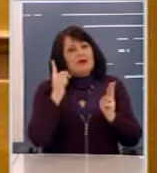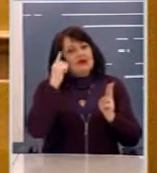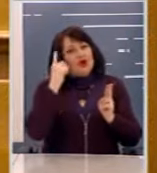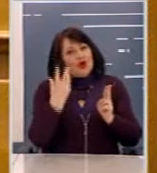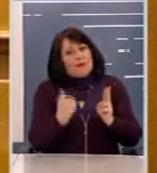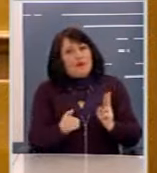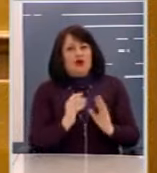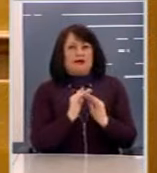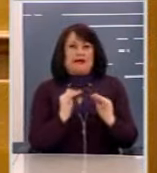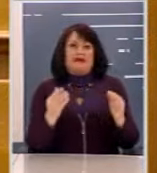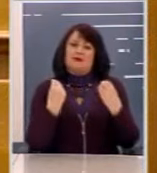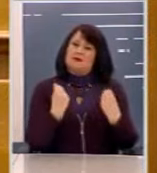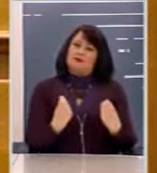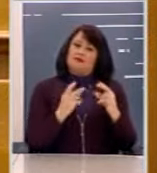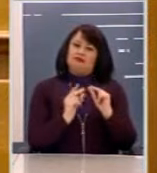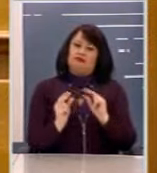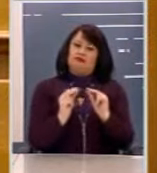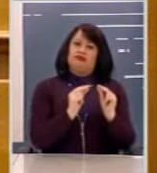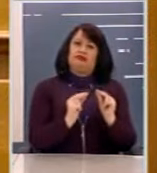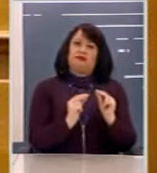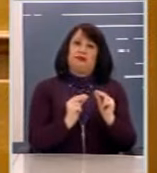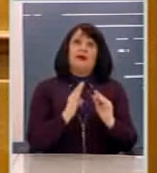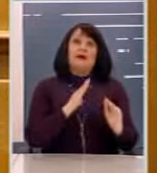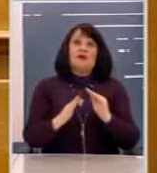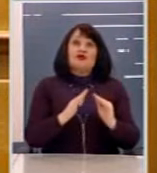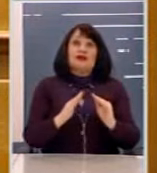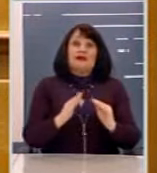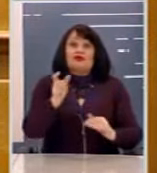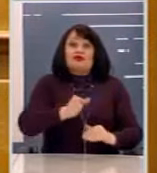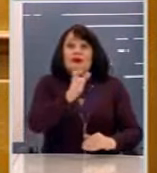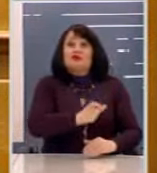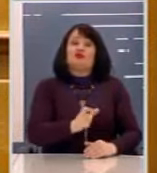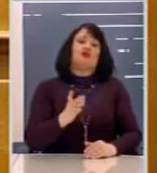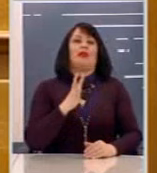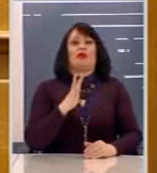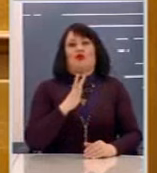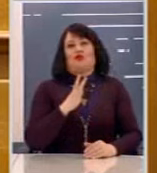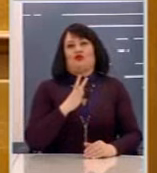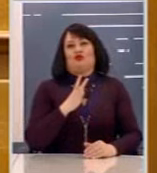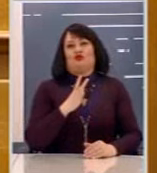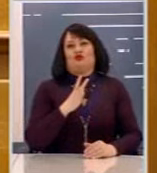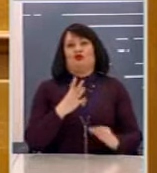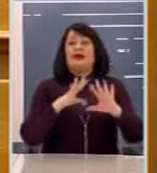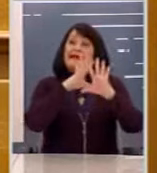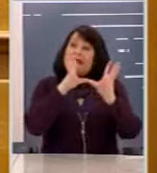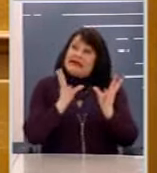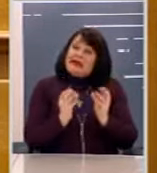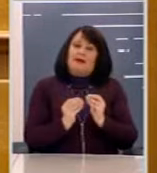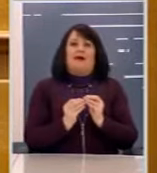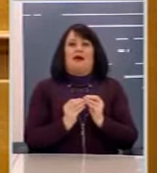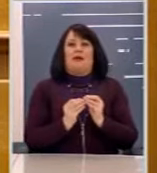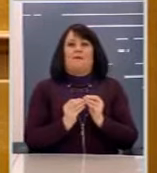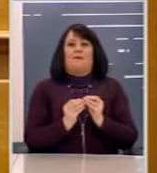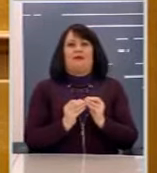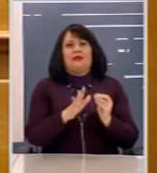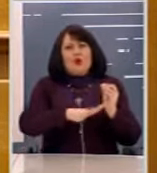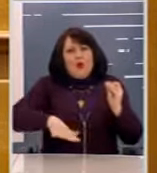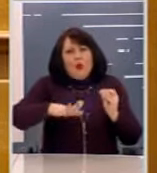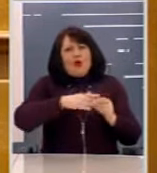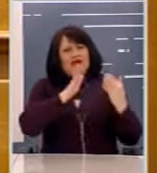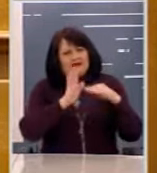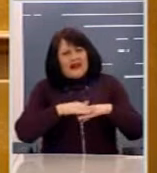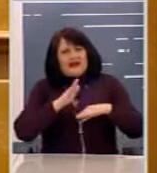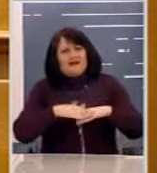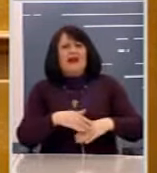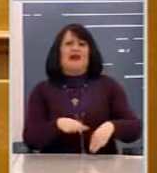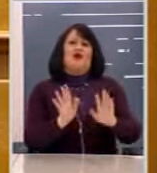να προστατεύσουμε την κοινωνία από ένα κλίμα συλλογικής ενοχοποίησης των πάντων